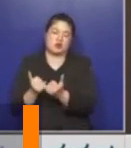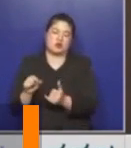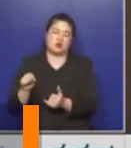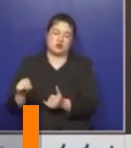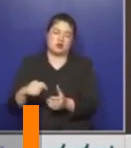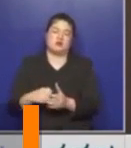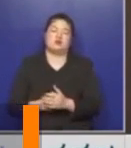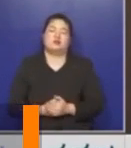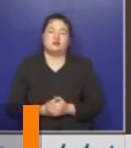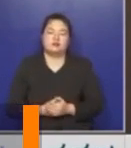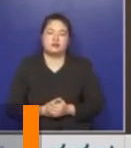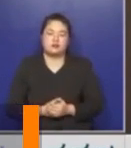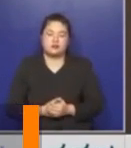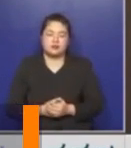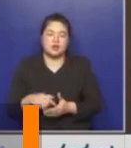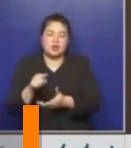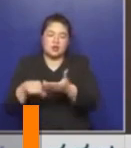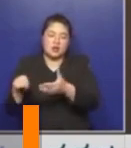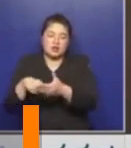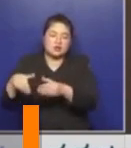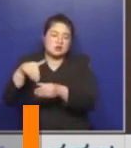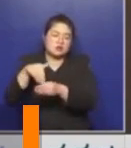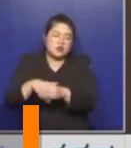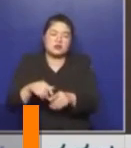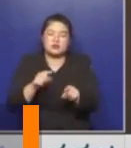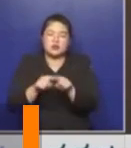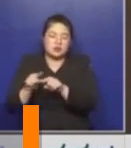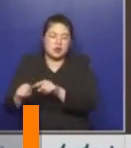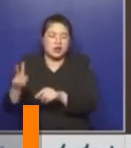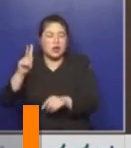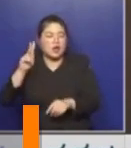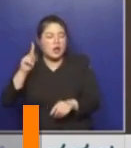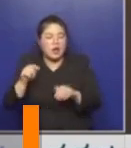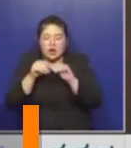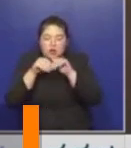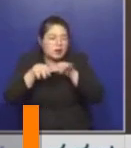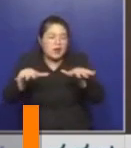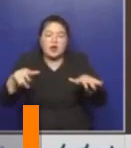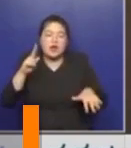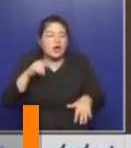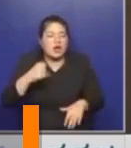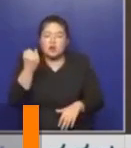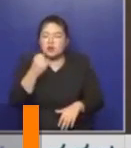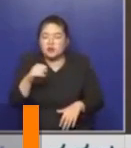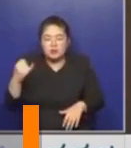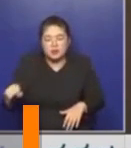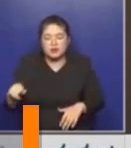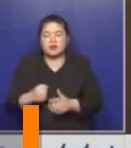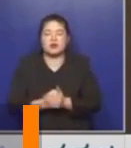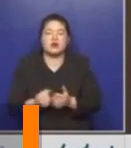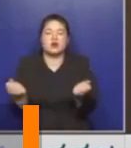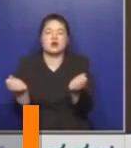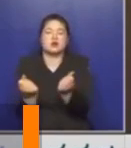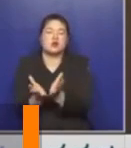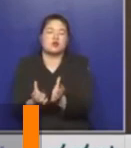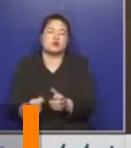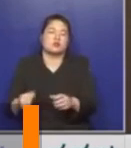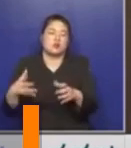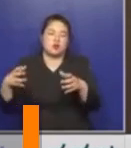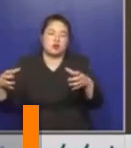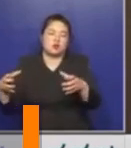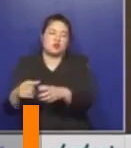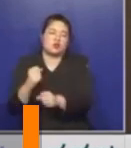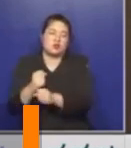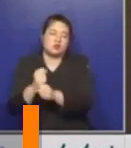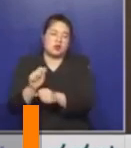การเลือกตั้งท้องถิ่นแล้วก็ก็ให้ข้อมูลข่าวสารก็ผิดครับไปเพิ่มภาระงานให้กับท้องถิ่นถามว่าเอา